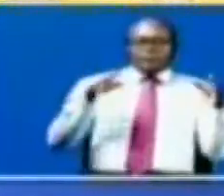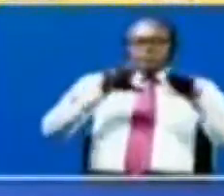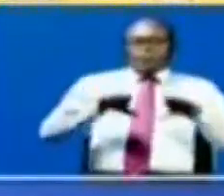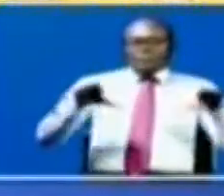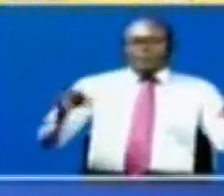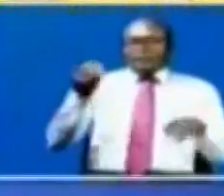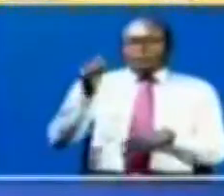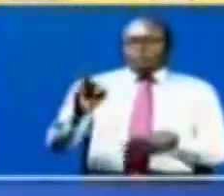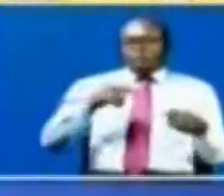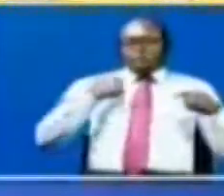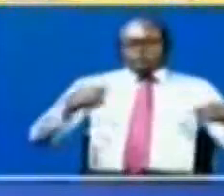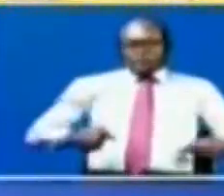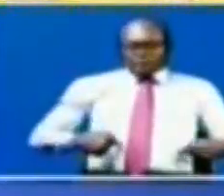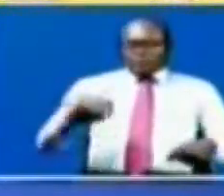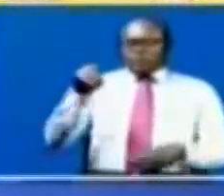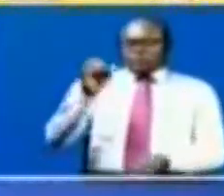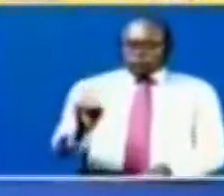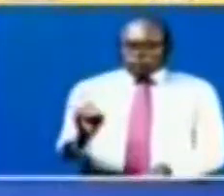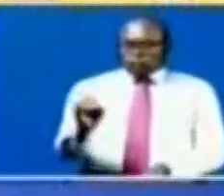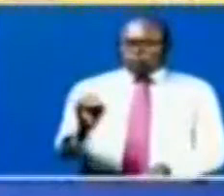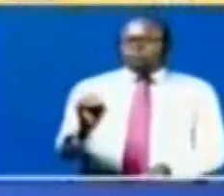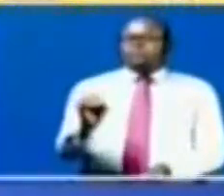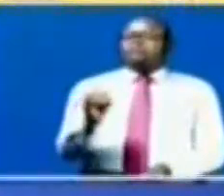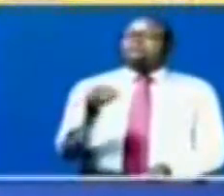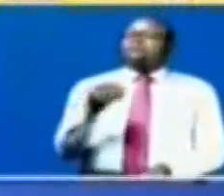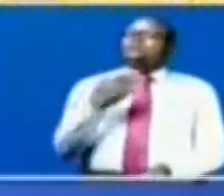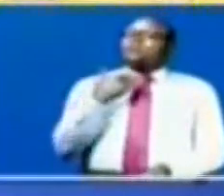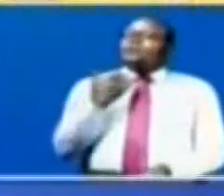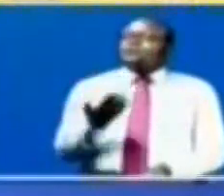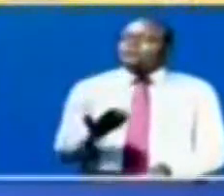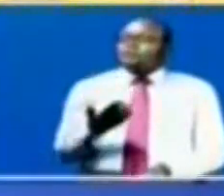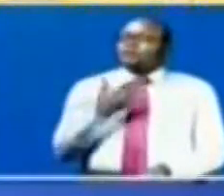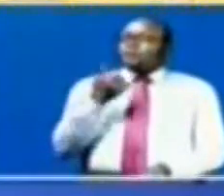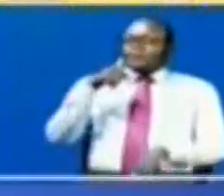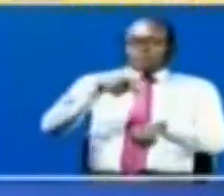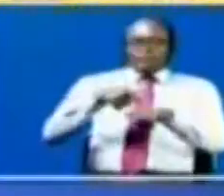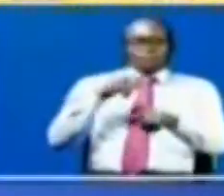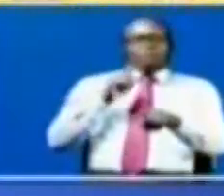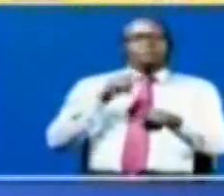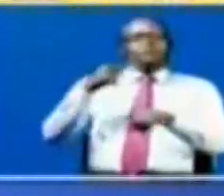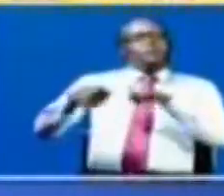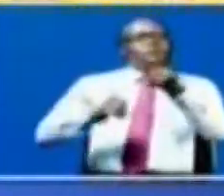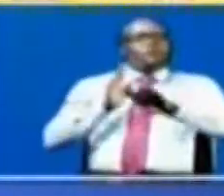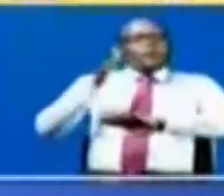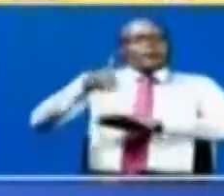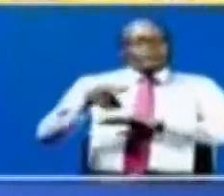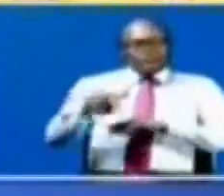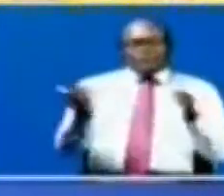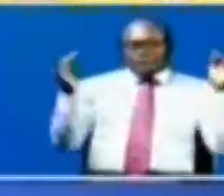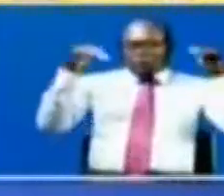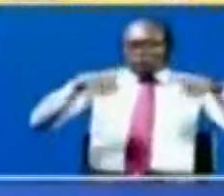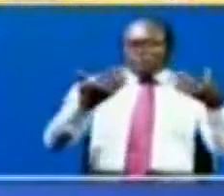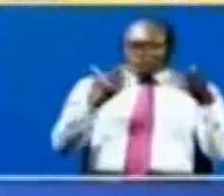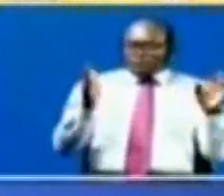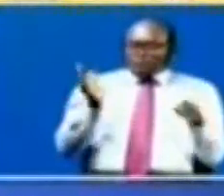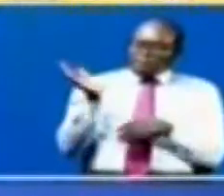soko la Uchina. Kwa hivyo tungependa tukienda mbele baada ya hili kongamano, tungependa